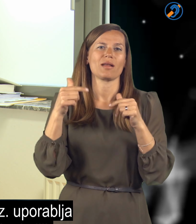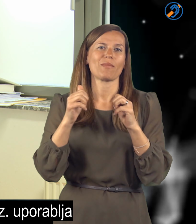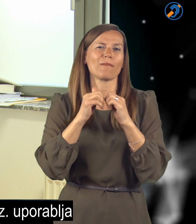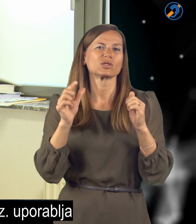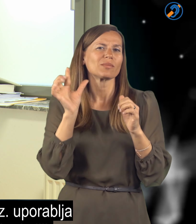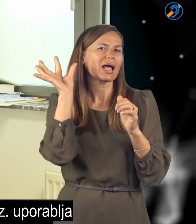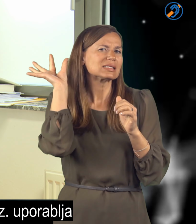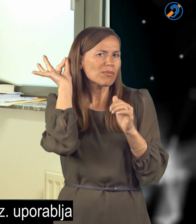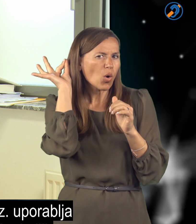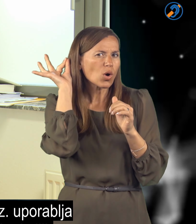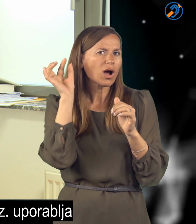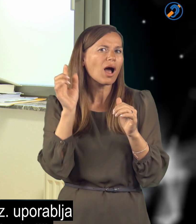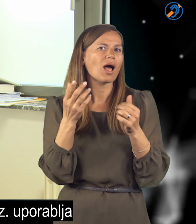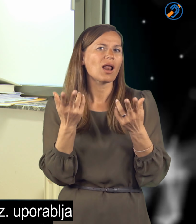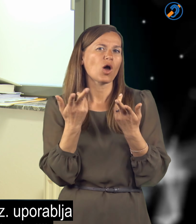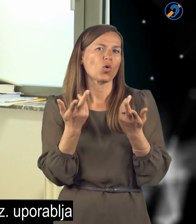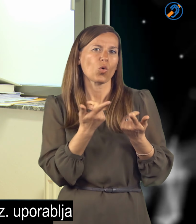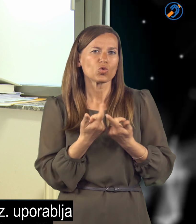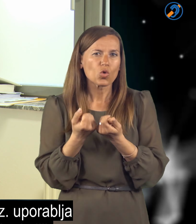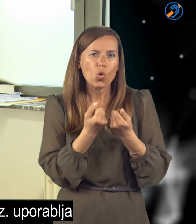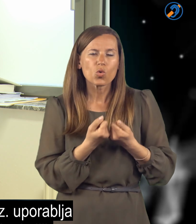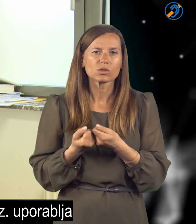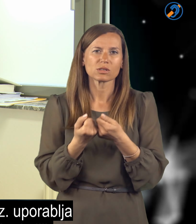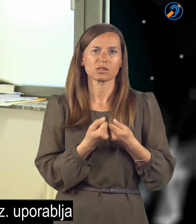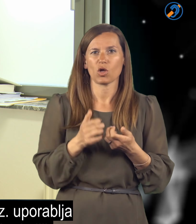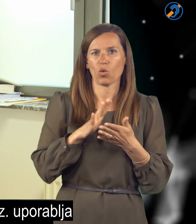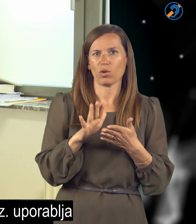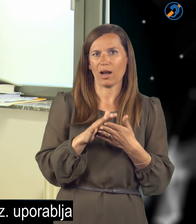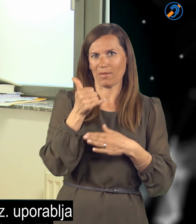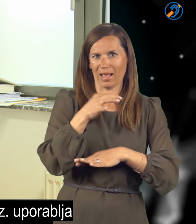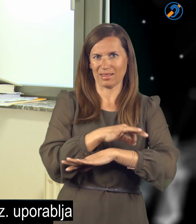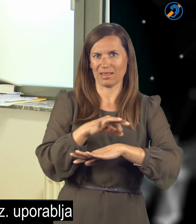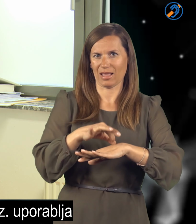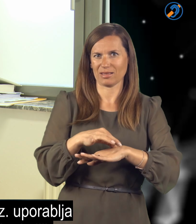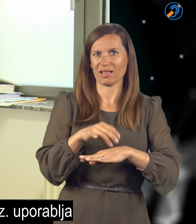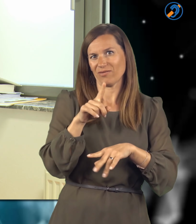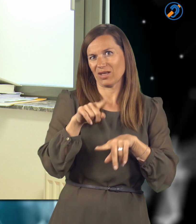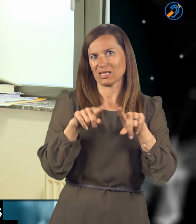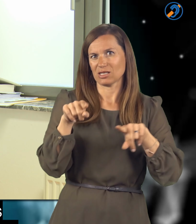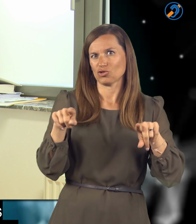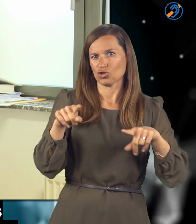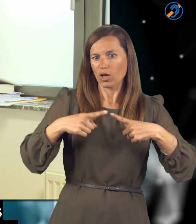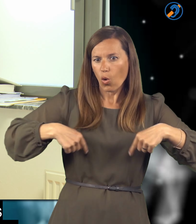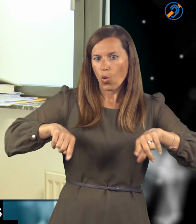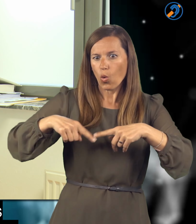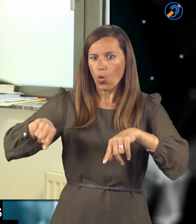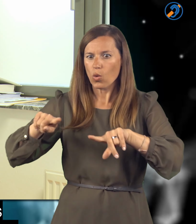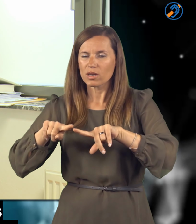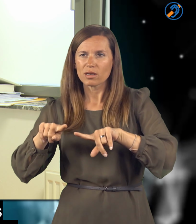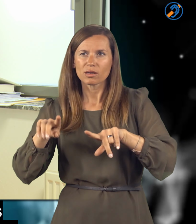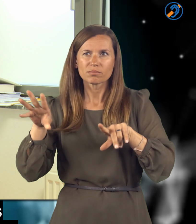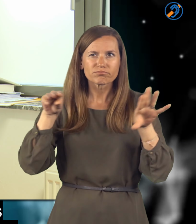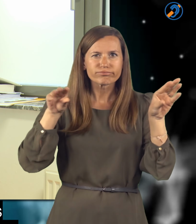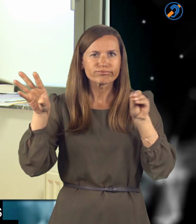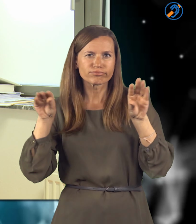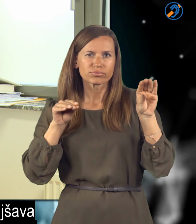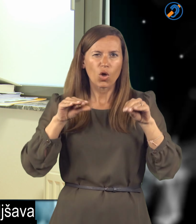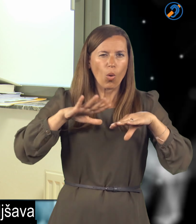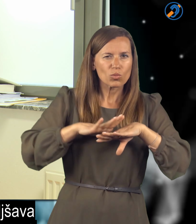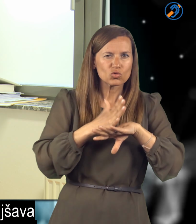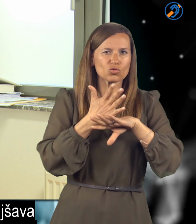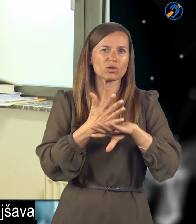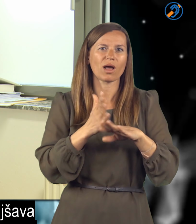tudi nosi oziroma uporablja en teden v različnih okoljih in dobi vtis, kakšen sluh